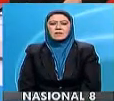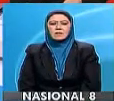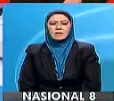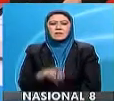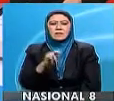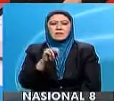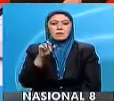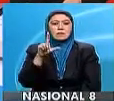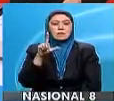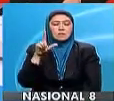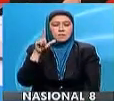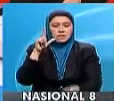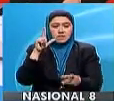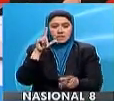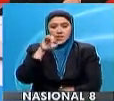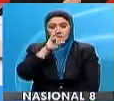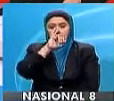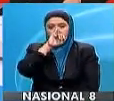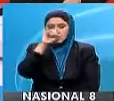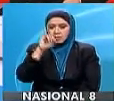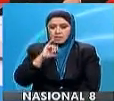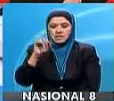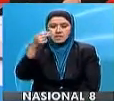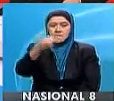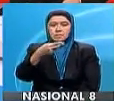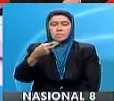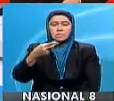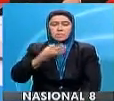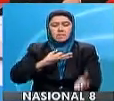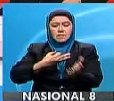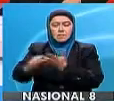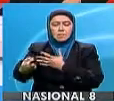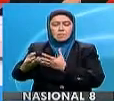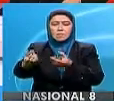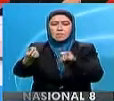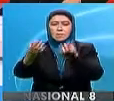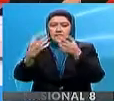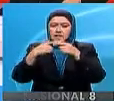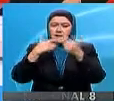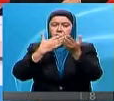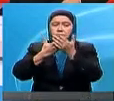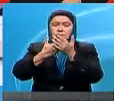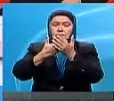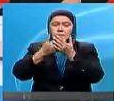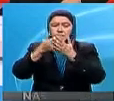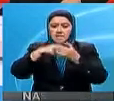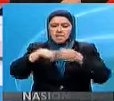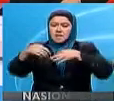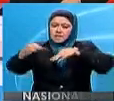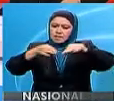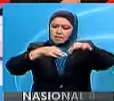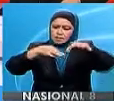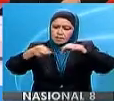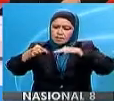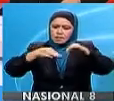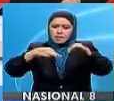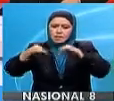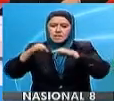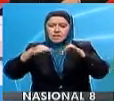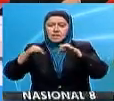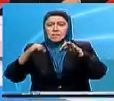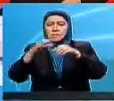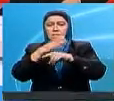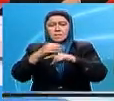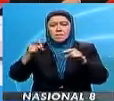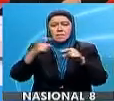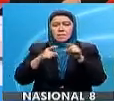Nurul Izah gagal memberi penjelasan yang baik berkaitan hubungan beliau dengan anak perempuan bekas ketua kumpulan bersenjata Sulu yang boleh Mencetuskan keadaan yang